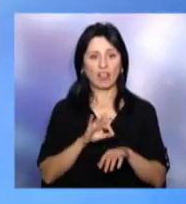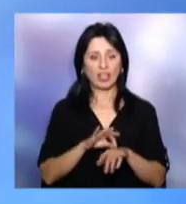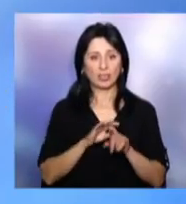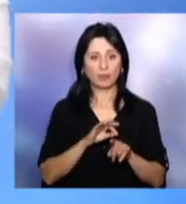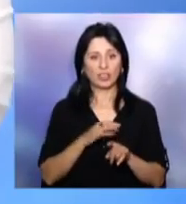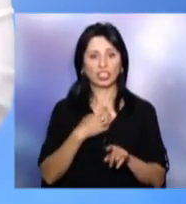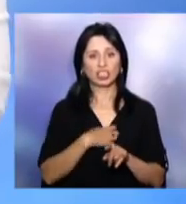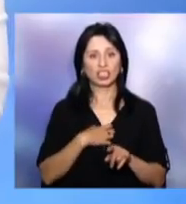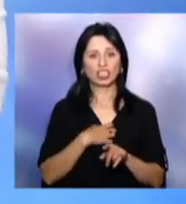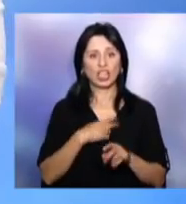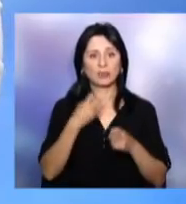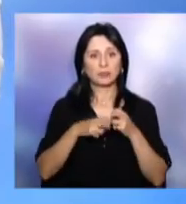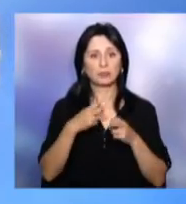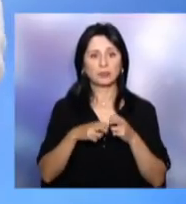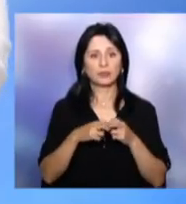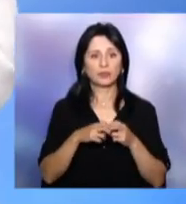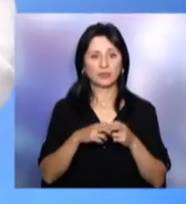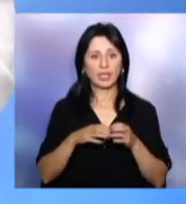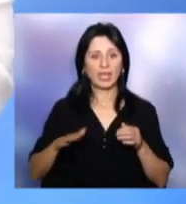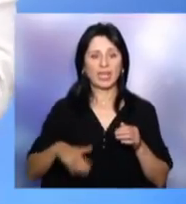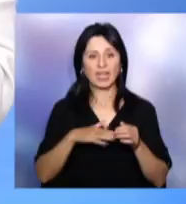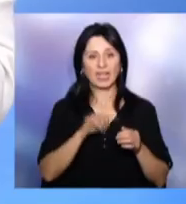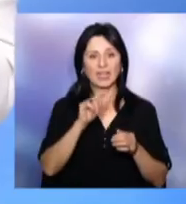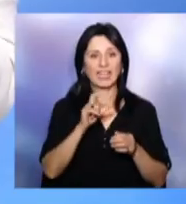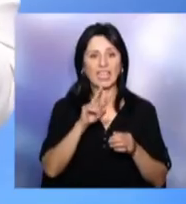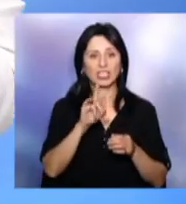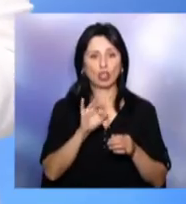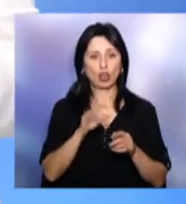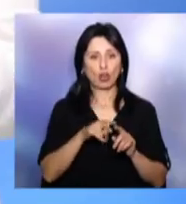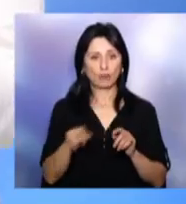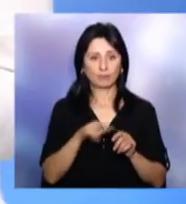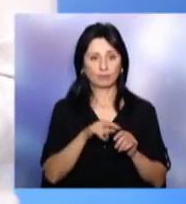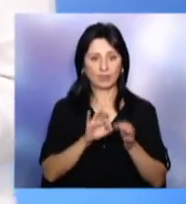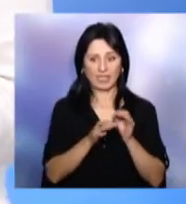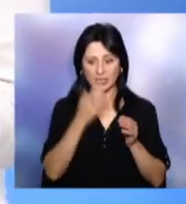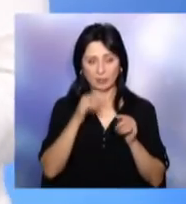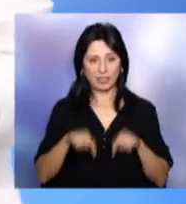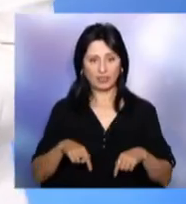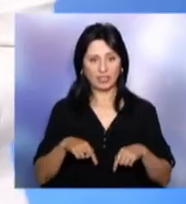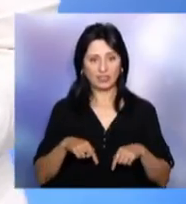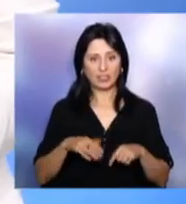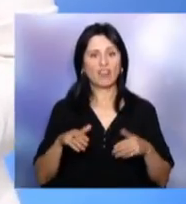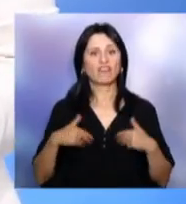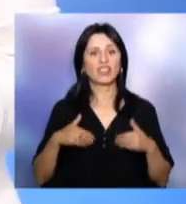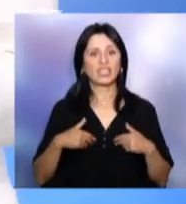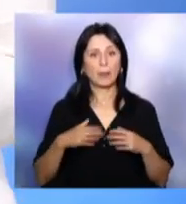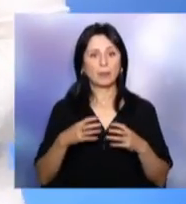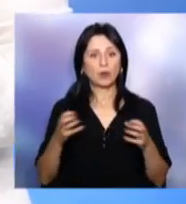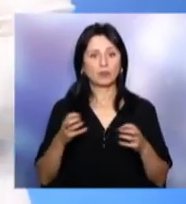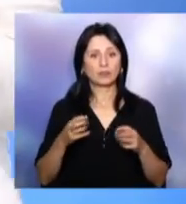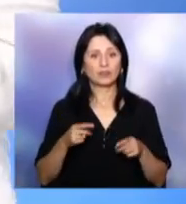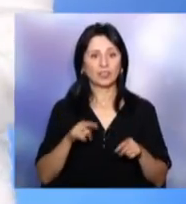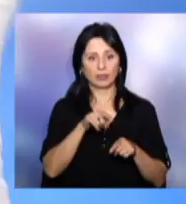ძირითადად უფრო ხშირად ზიანდება თეძოს ნაწლავის ტერმინალური ნაწილი, საიდანაც ხდება როგორც ელექტროლიტების, ასევე ვიტამინების შეწოვა და